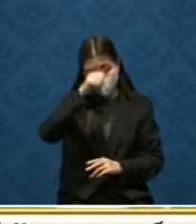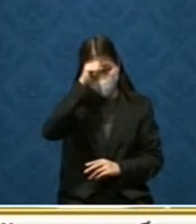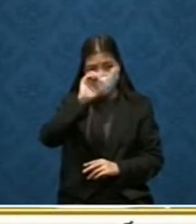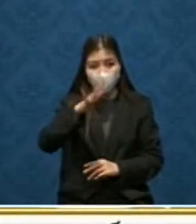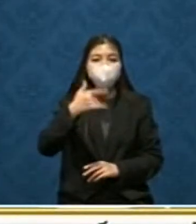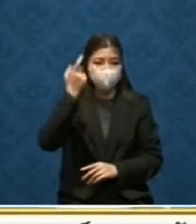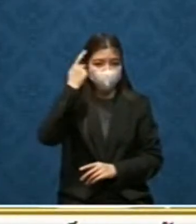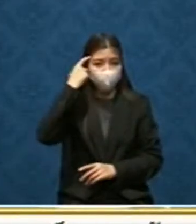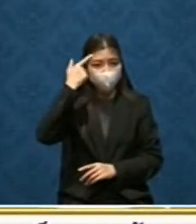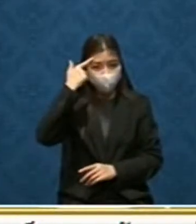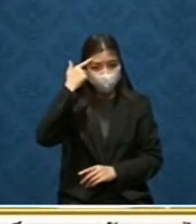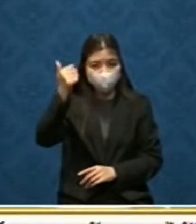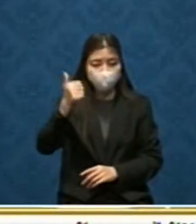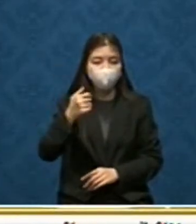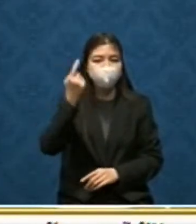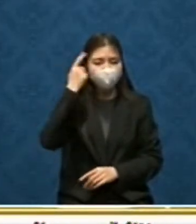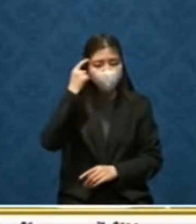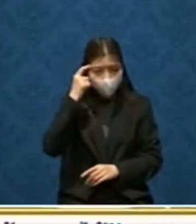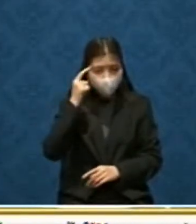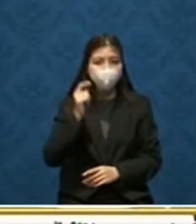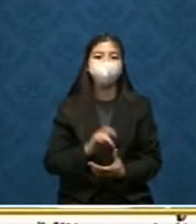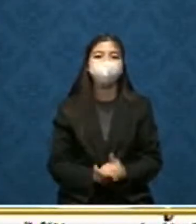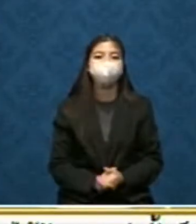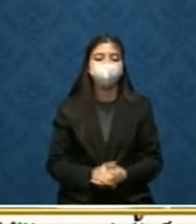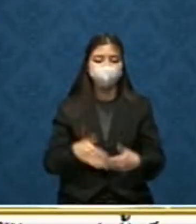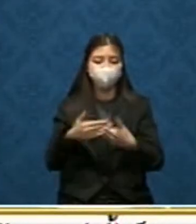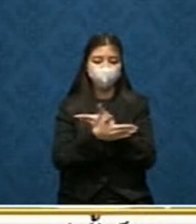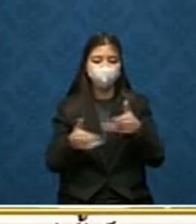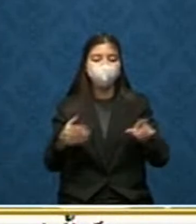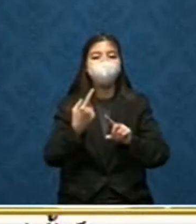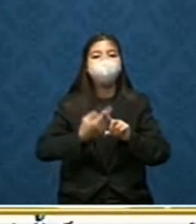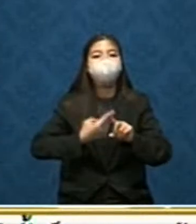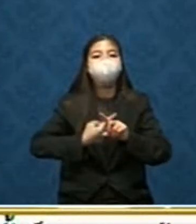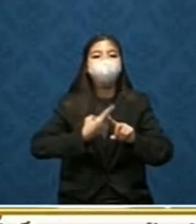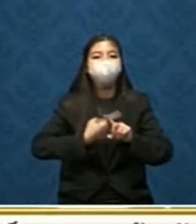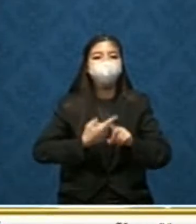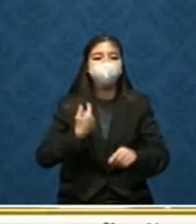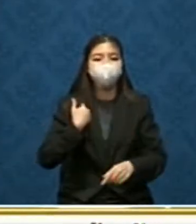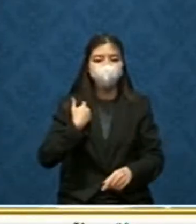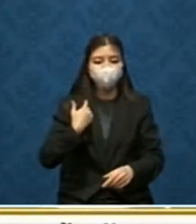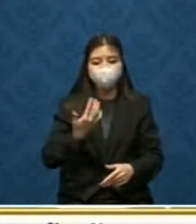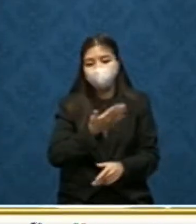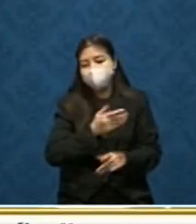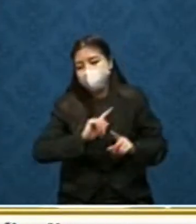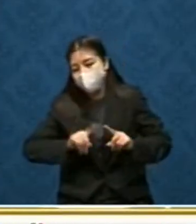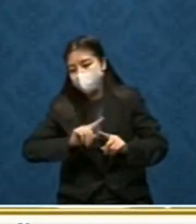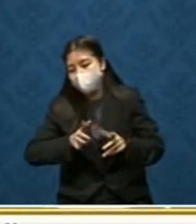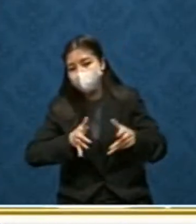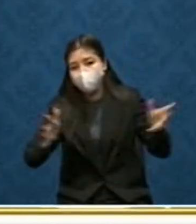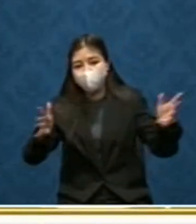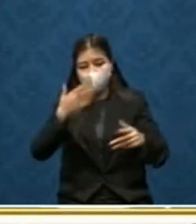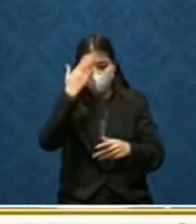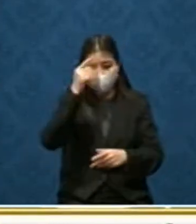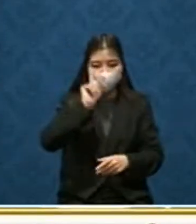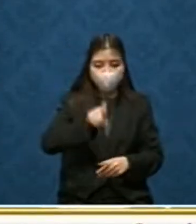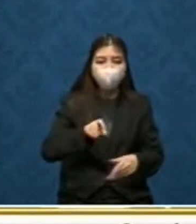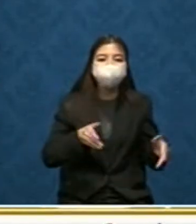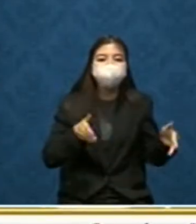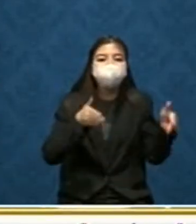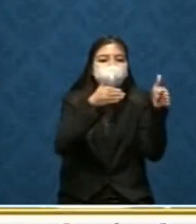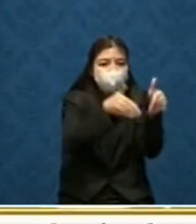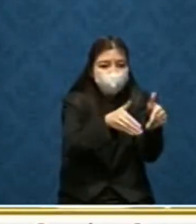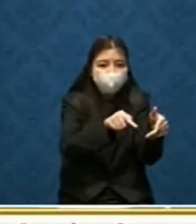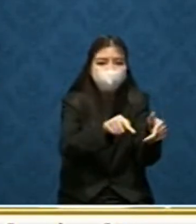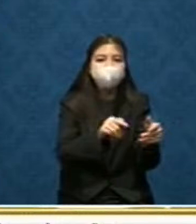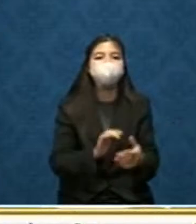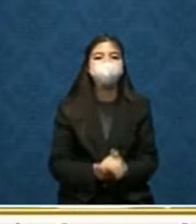ถูกต้องตามกหมาย ถูกตองตามกหมายเอ้า ห้องเชามัมีกี่หองใประเทศไทยไมเจอจงไปเชาบ้านคนนี้นั่นอทหนึ่